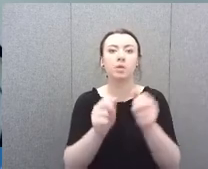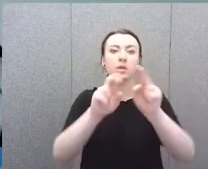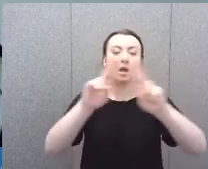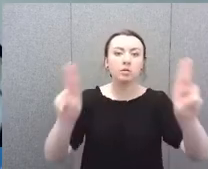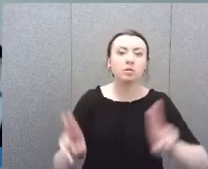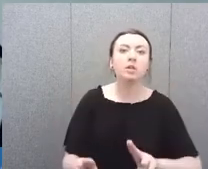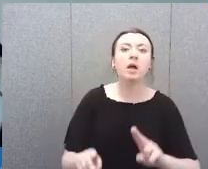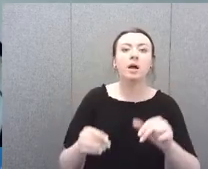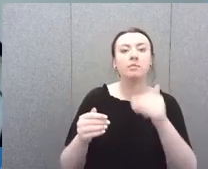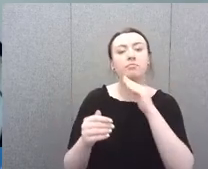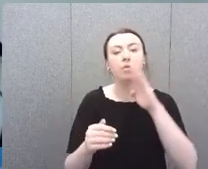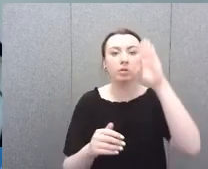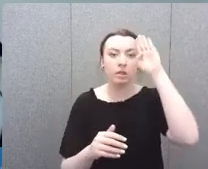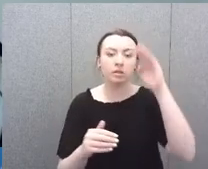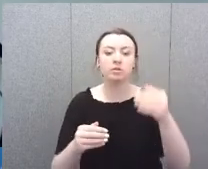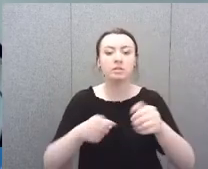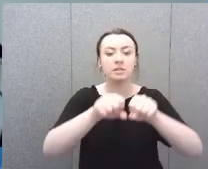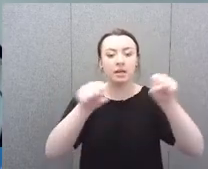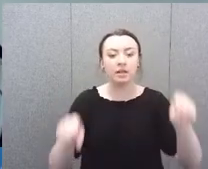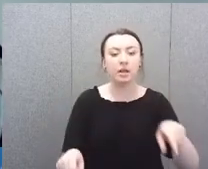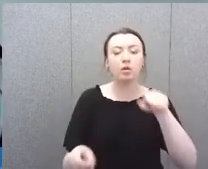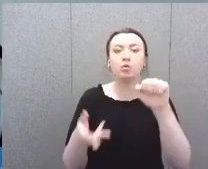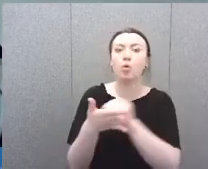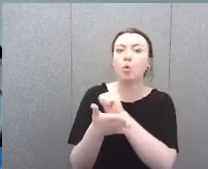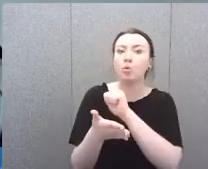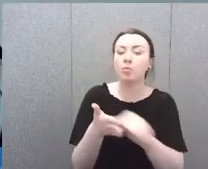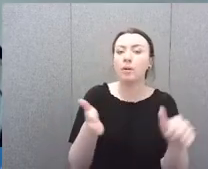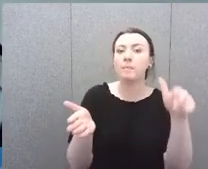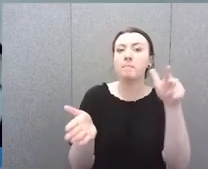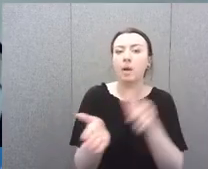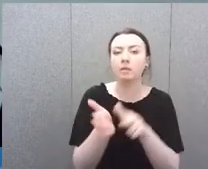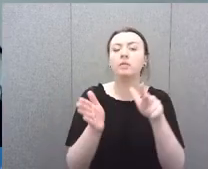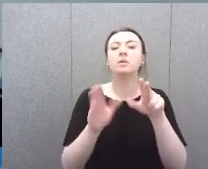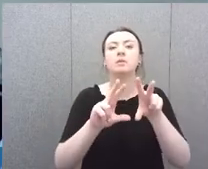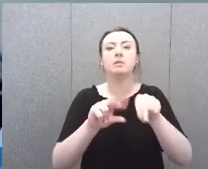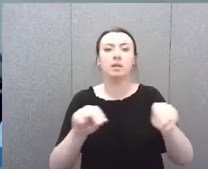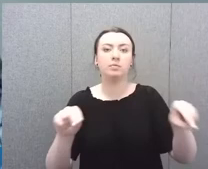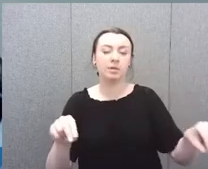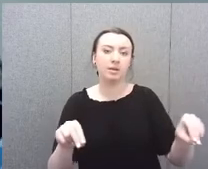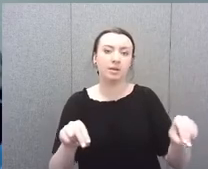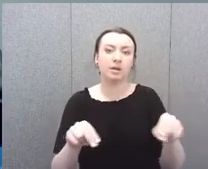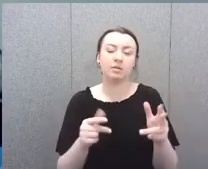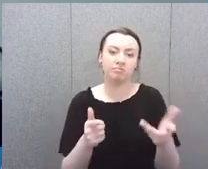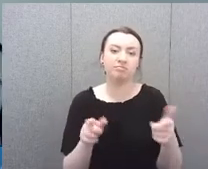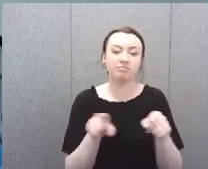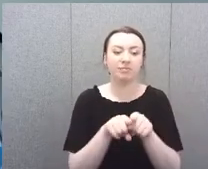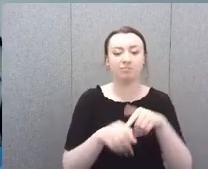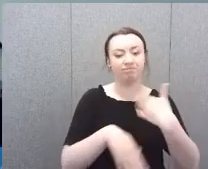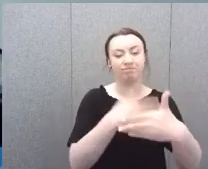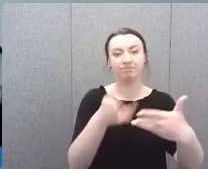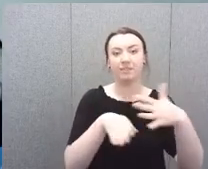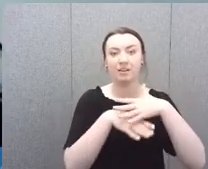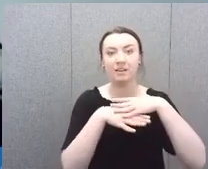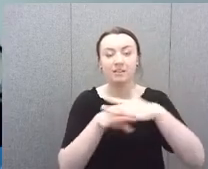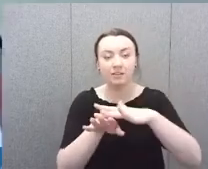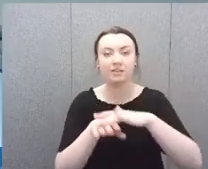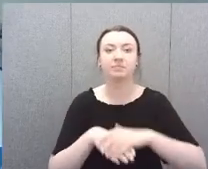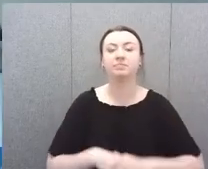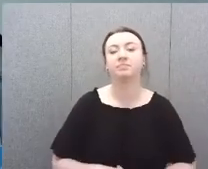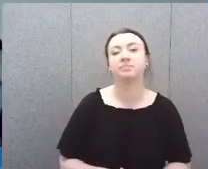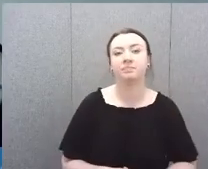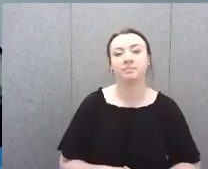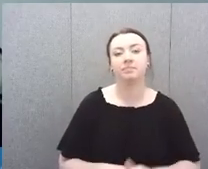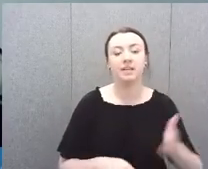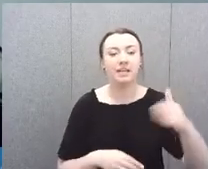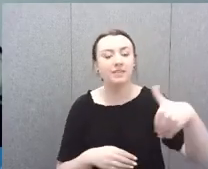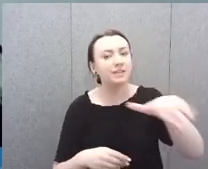обеспечит эффективную интеграцию гендерных аспектов во всех областях жизни нашего сообщества. Местные группы,